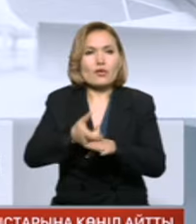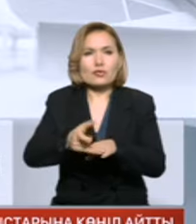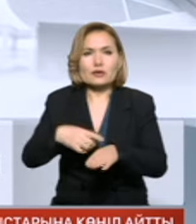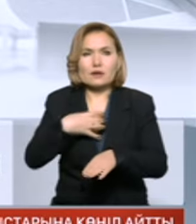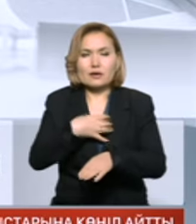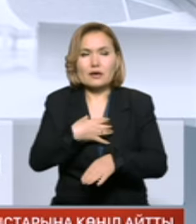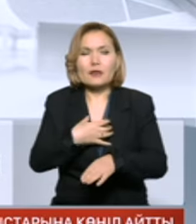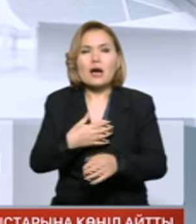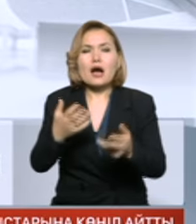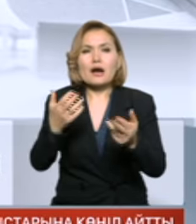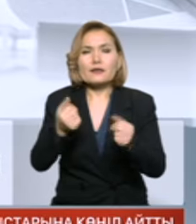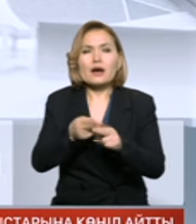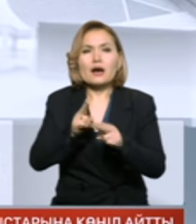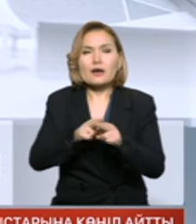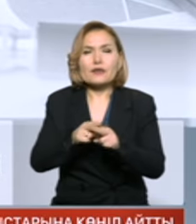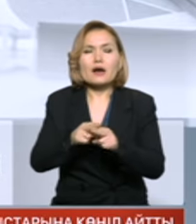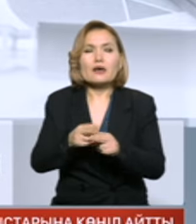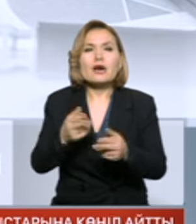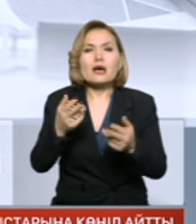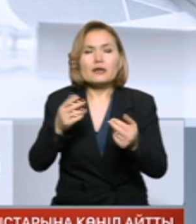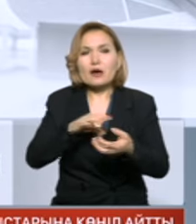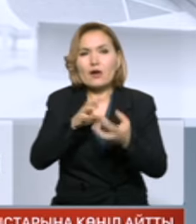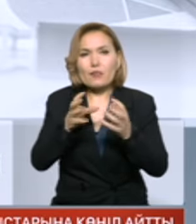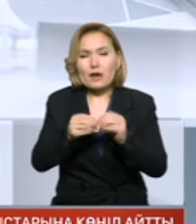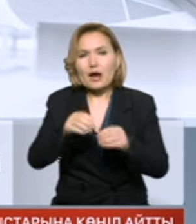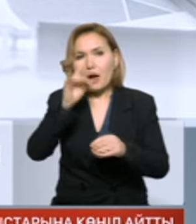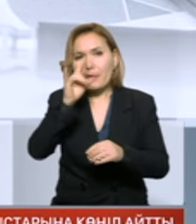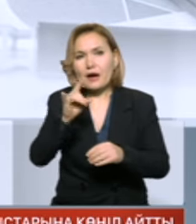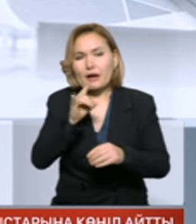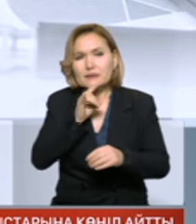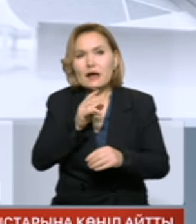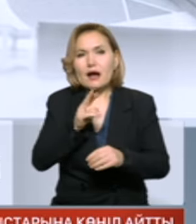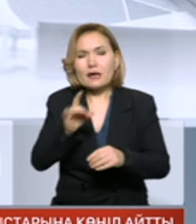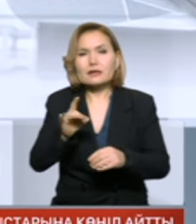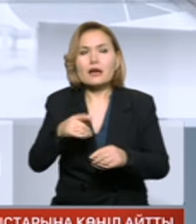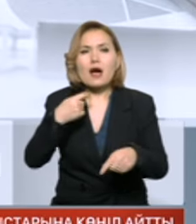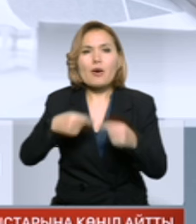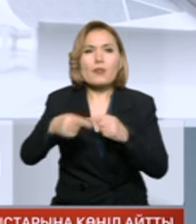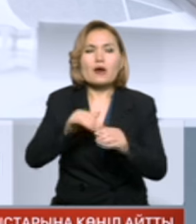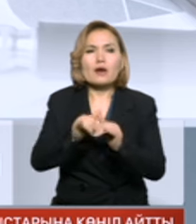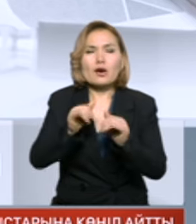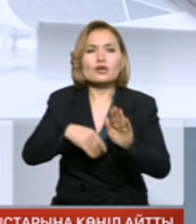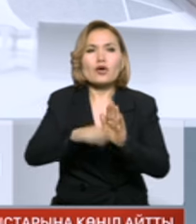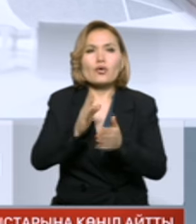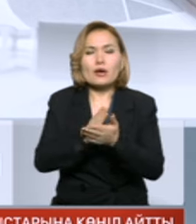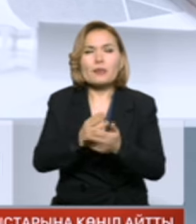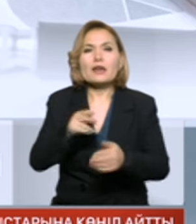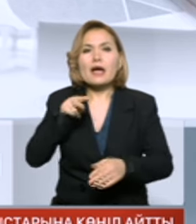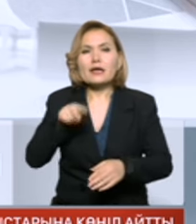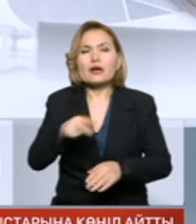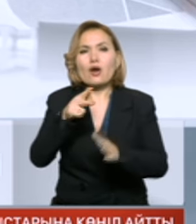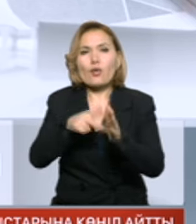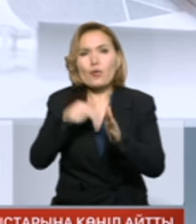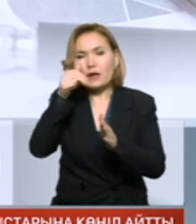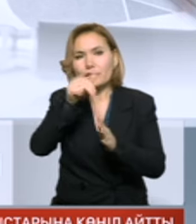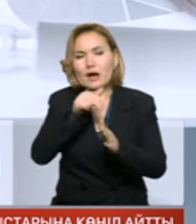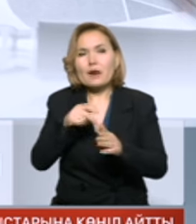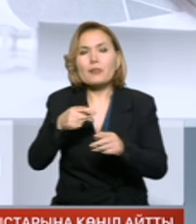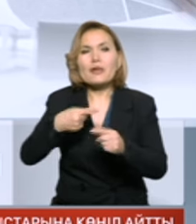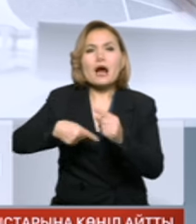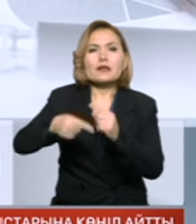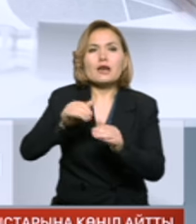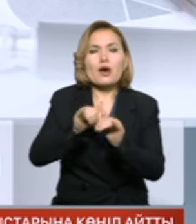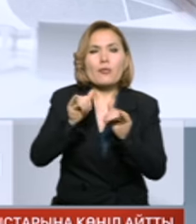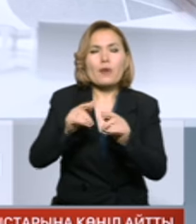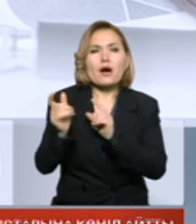керек. Десе де логистикалық қиындықтарға қарамастан екі ел арасындағы алыс-беріс барыс-келіс артып келеді. Мәселен, 2018 жылы тауар айналымы